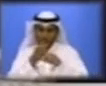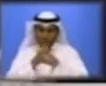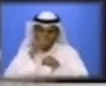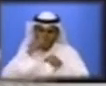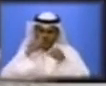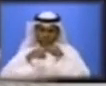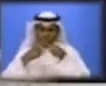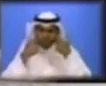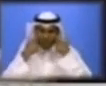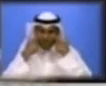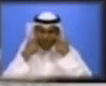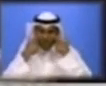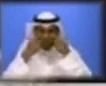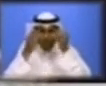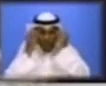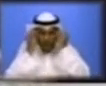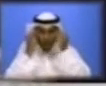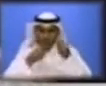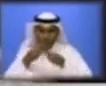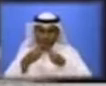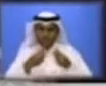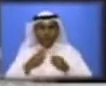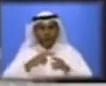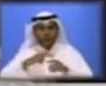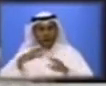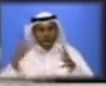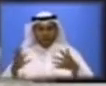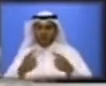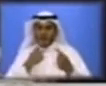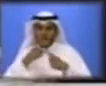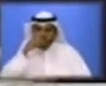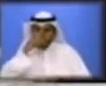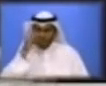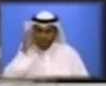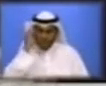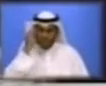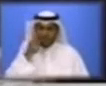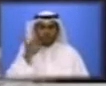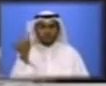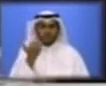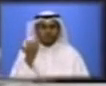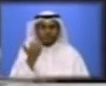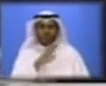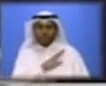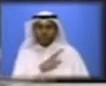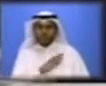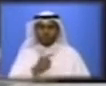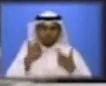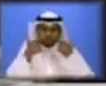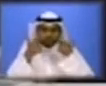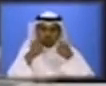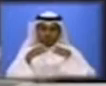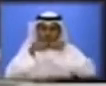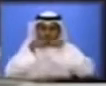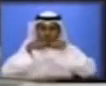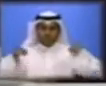والتعاون المتبادل لبحث وجهات النظر حول أطر التعاون بما يخص